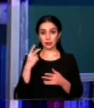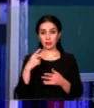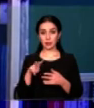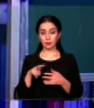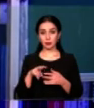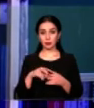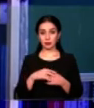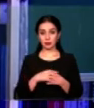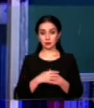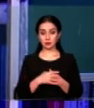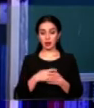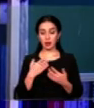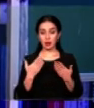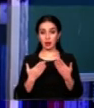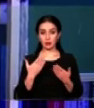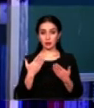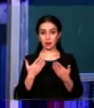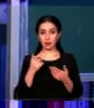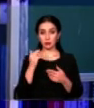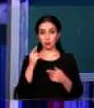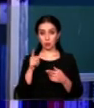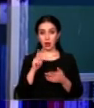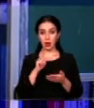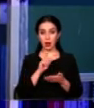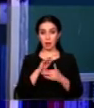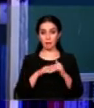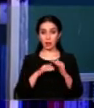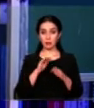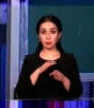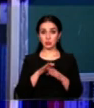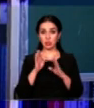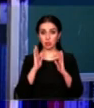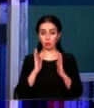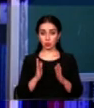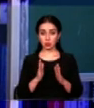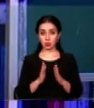1020 ga. Agar bu amalni bajaradigan bo'lsak,